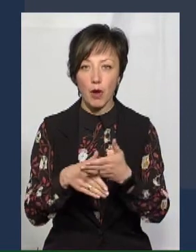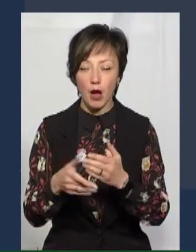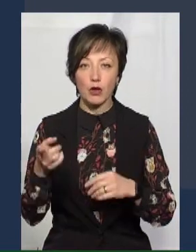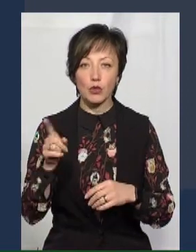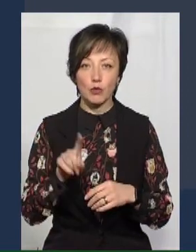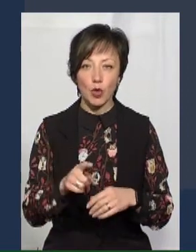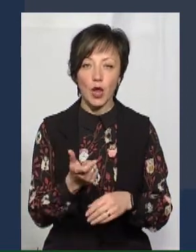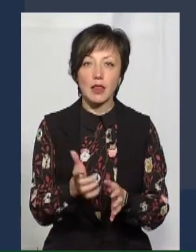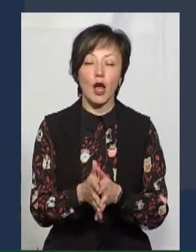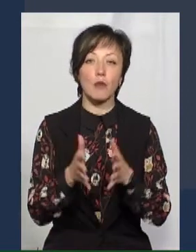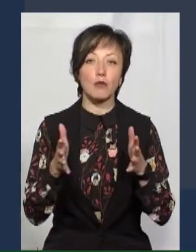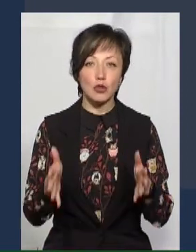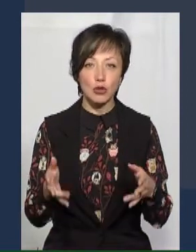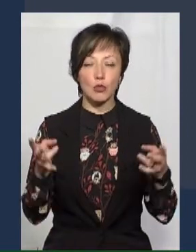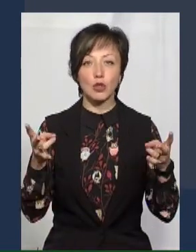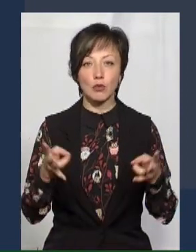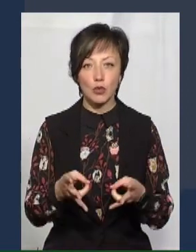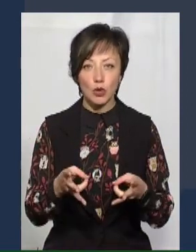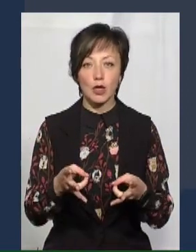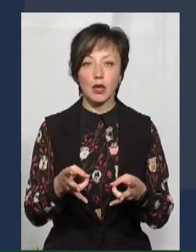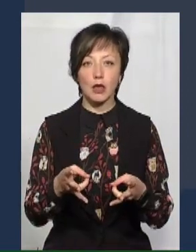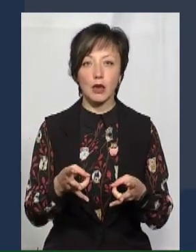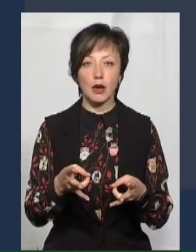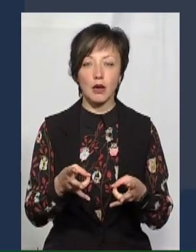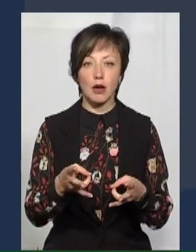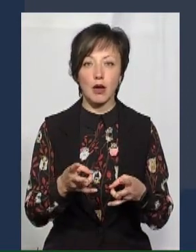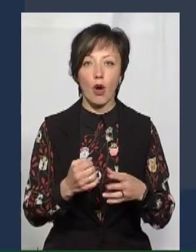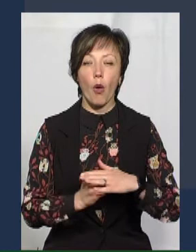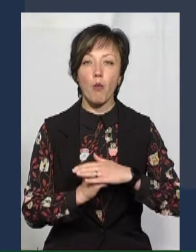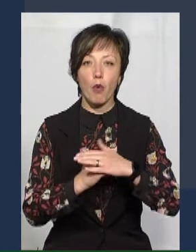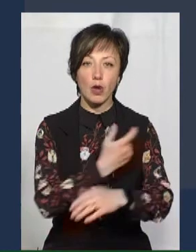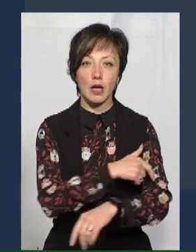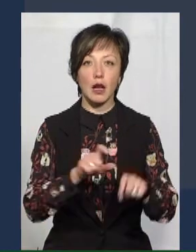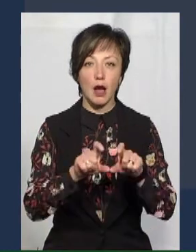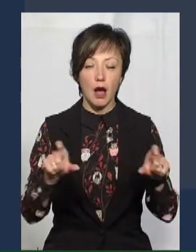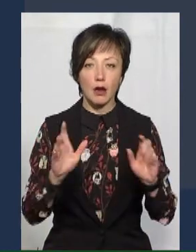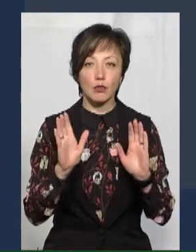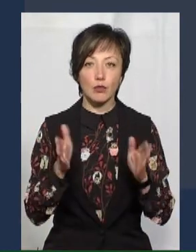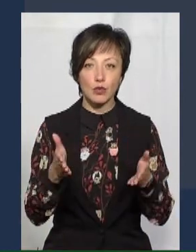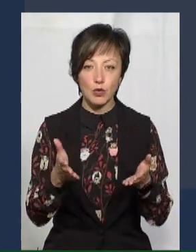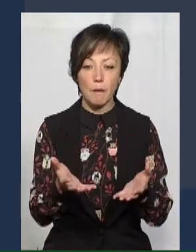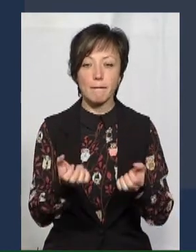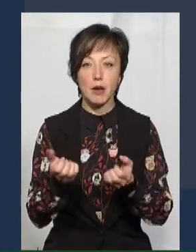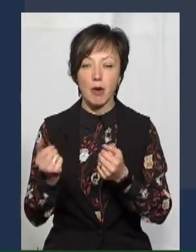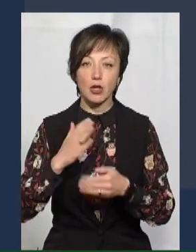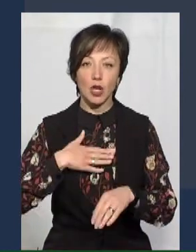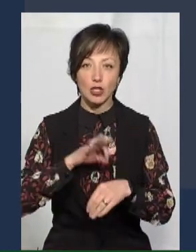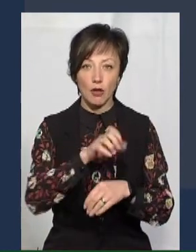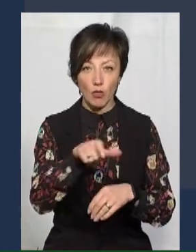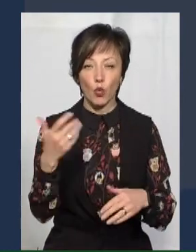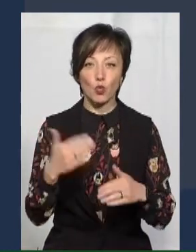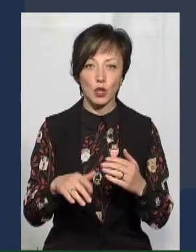Тому найбільше, звичайно, потребує допомоги це опорні лікарні, які будуть приймати наших хворих і які